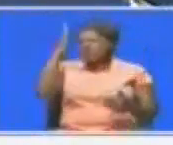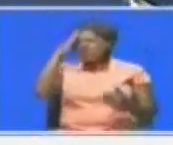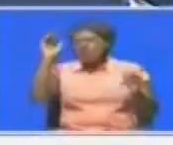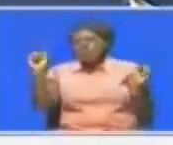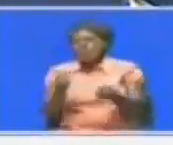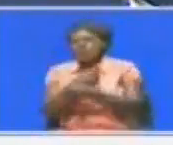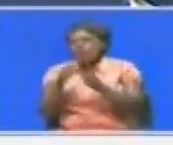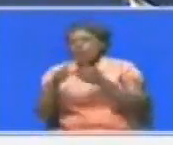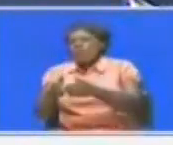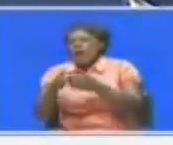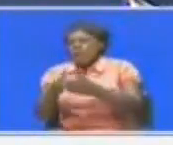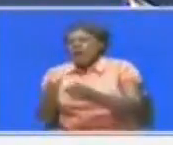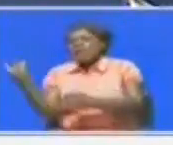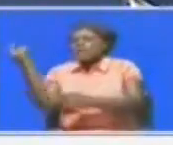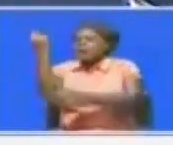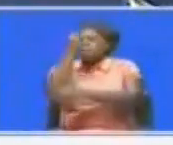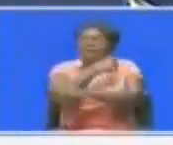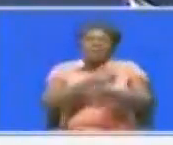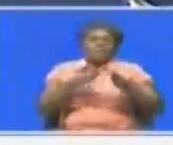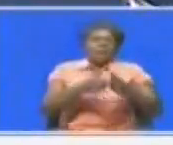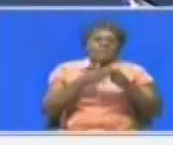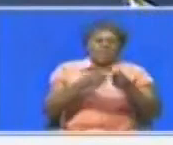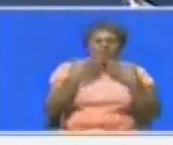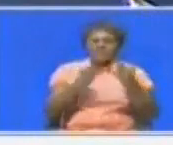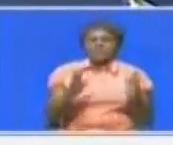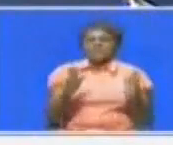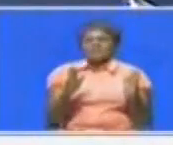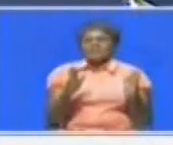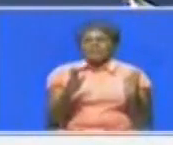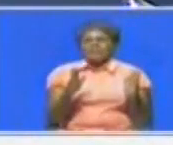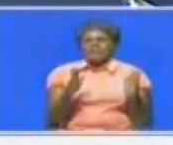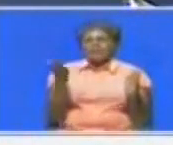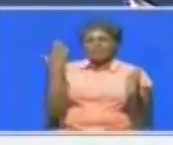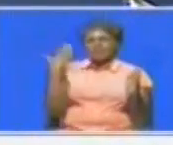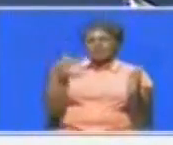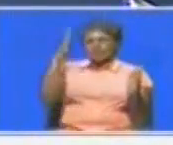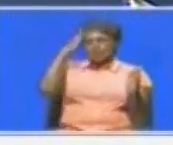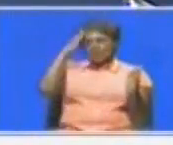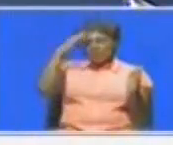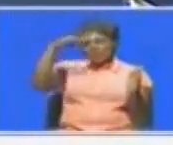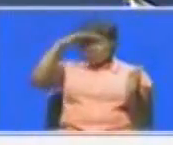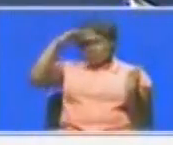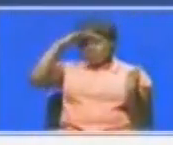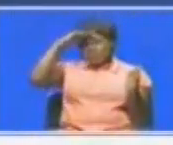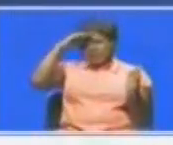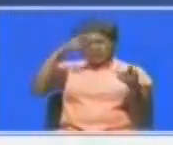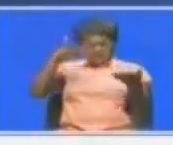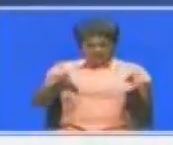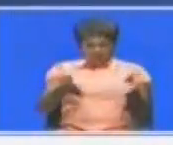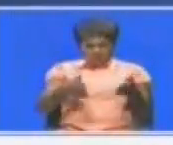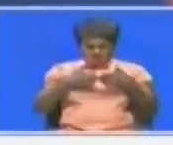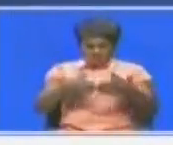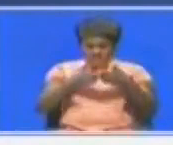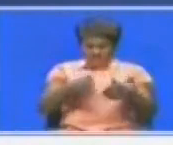huwezi kutimiza, manake mchana ulikuwa huku. Manake wengi siku hata wasaliti usiku kama kitambo. Unajua kitambo ulikuwa unajua mtu ameenda kwa baba, ameenda kusaliti. Saa hizi wanafanya